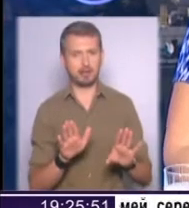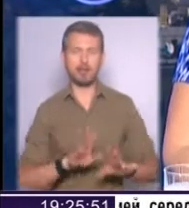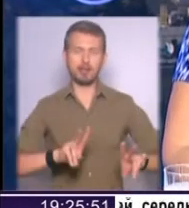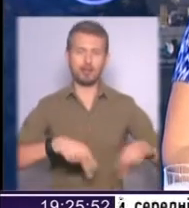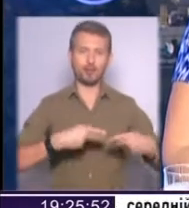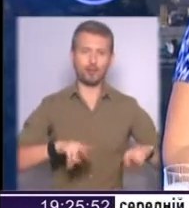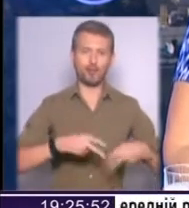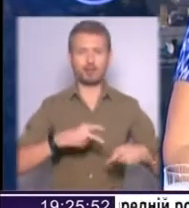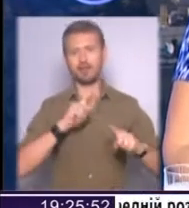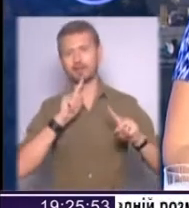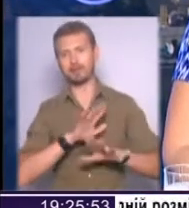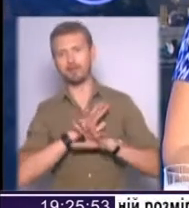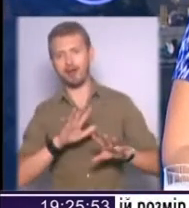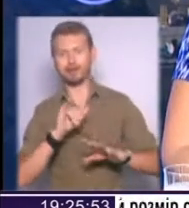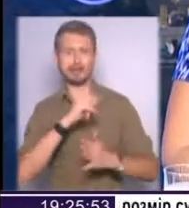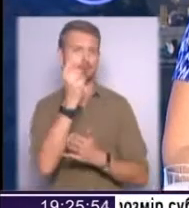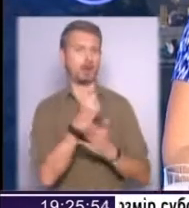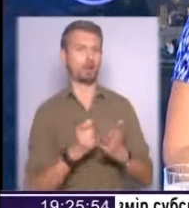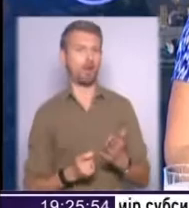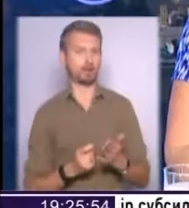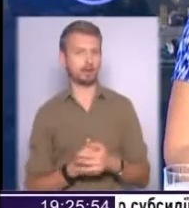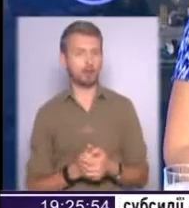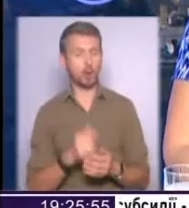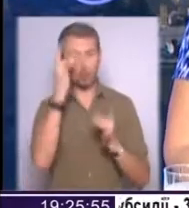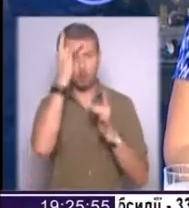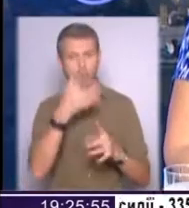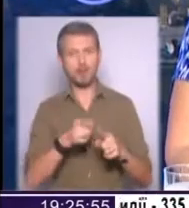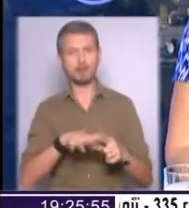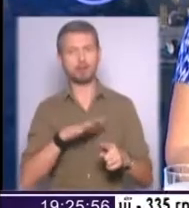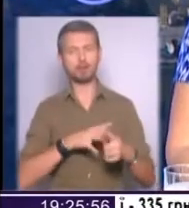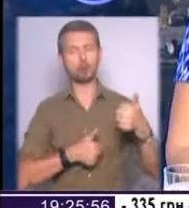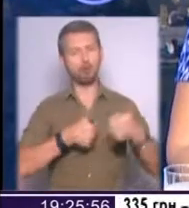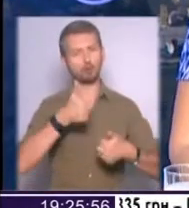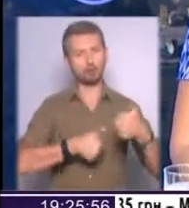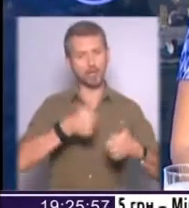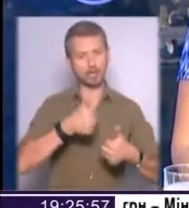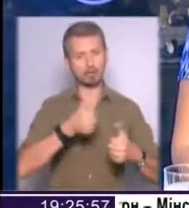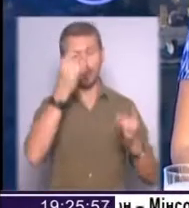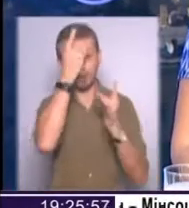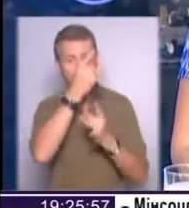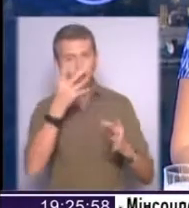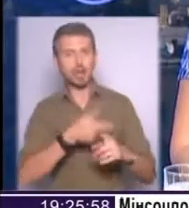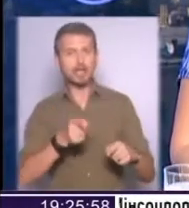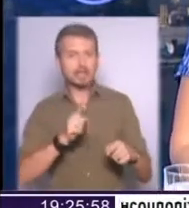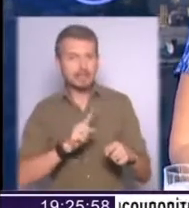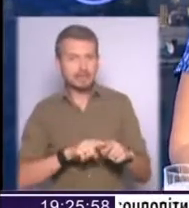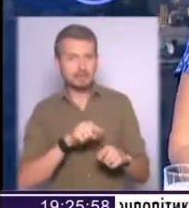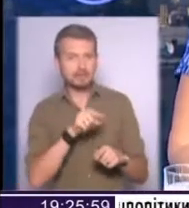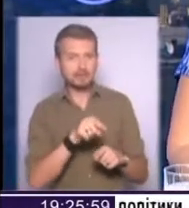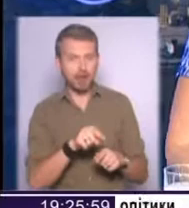танцювати, співати і малювати. Культура – це бути конкурентним. Культура – це, власне, ця